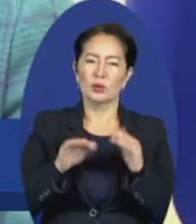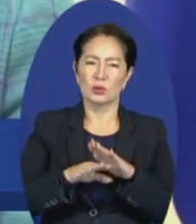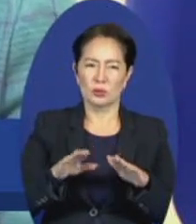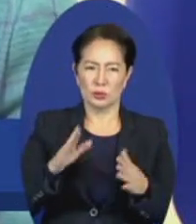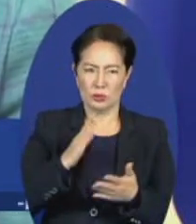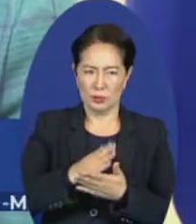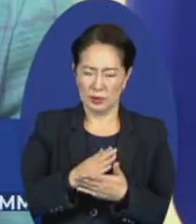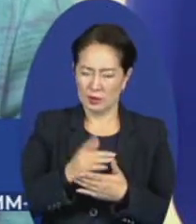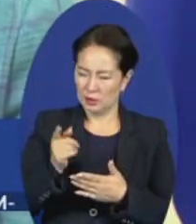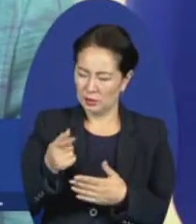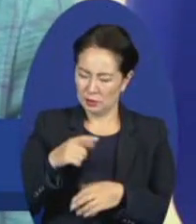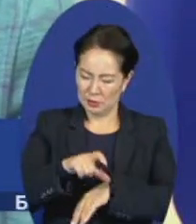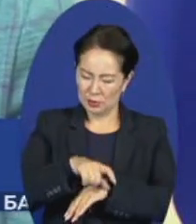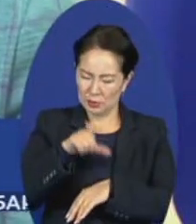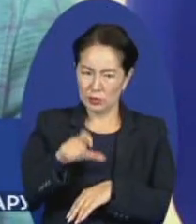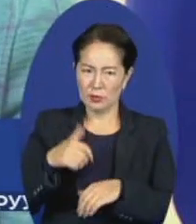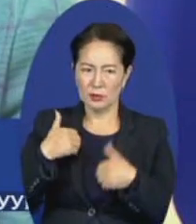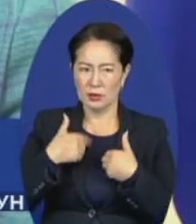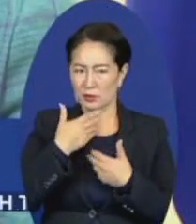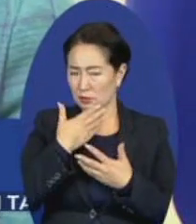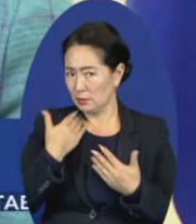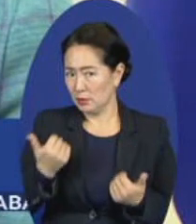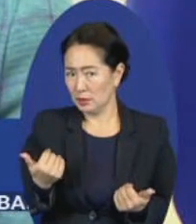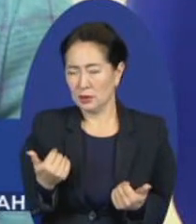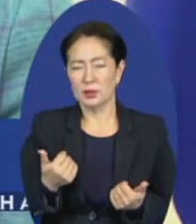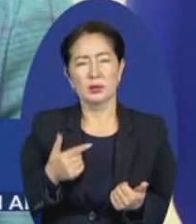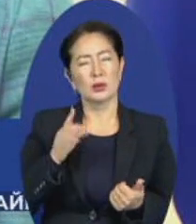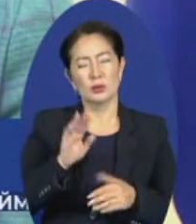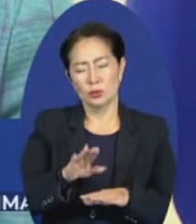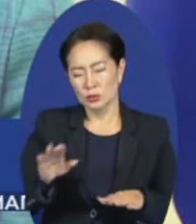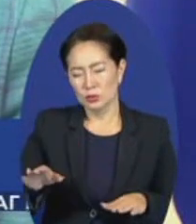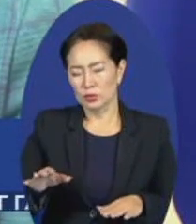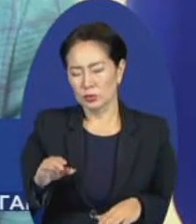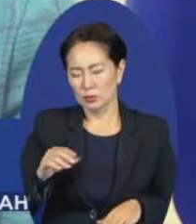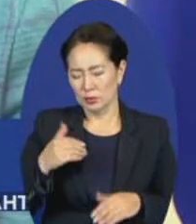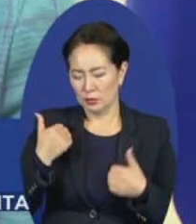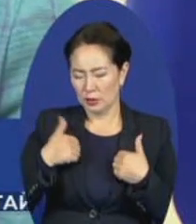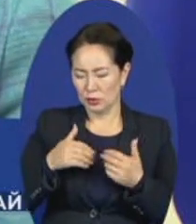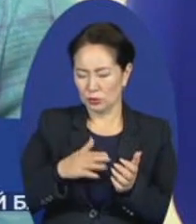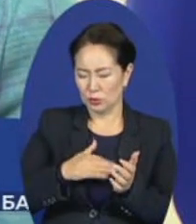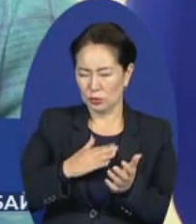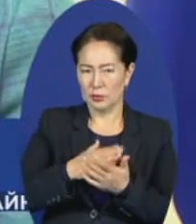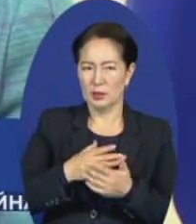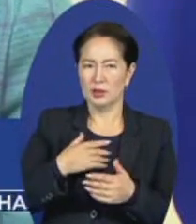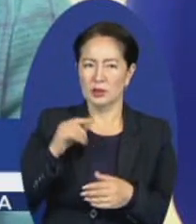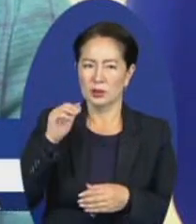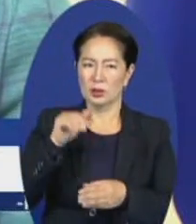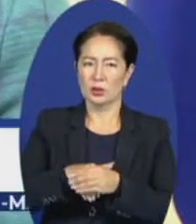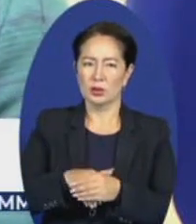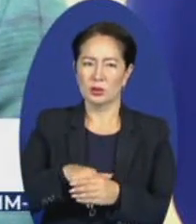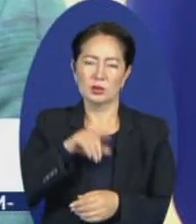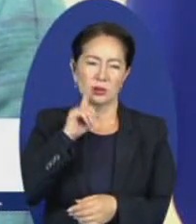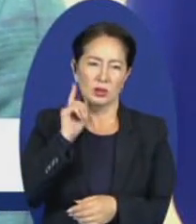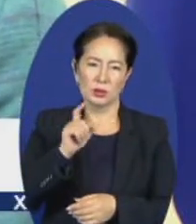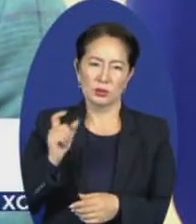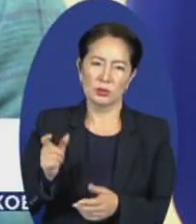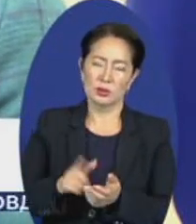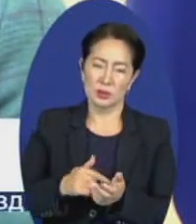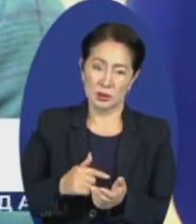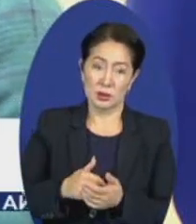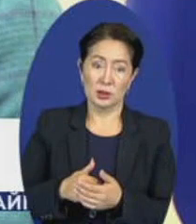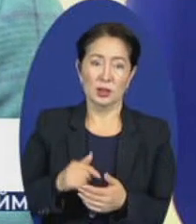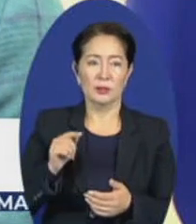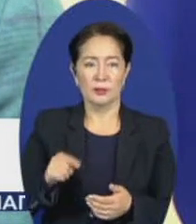хүмүүс байгаа. Гэтэл тэнд яг тухайн мэргэжлийн багш байдаггүй. Тэгэхээр тэр хүмүүстүүдэд одоо багш тутагдaltaй байгаа учраас мэдээж тэнд очих залуучууд